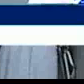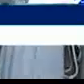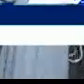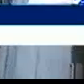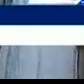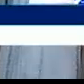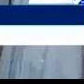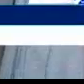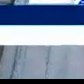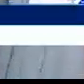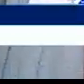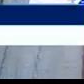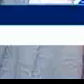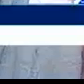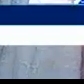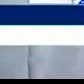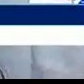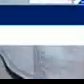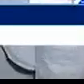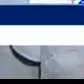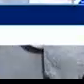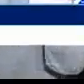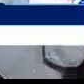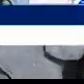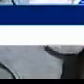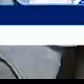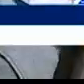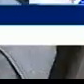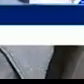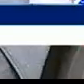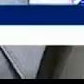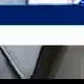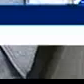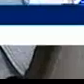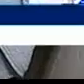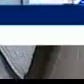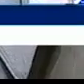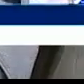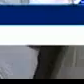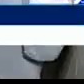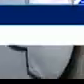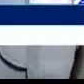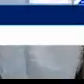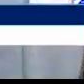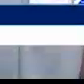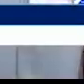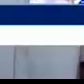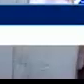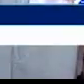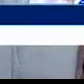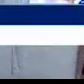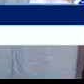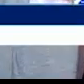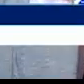să nu, că decât să mai menții puțin. Dacă suntem mulți, nu rezistă. S-a spart. Și de acum am